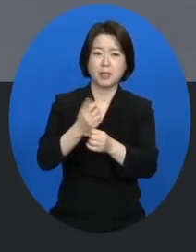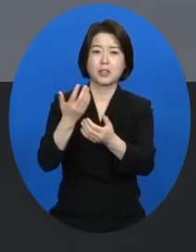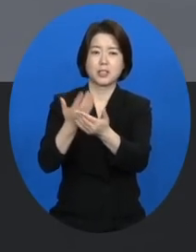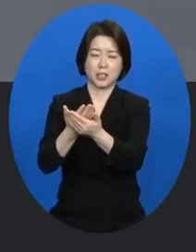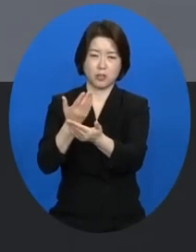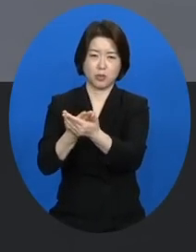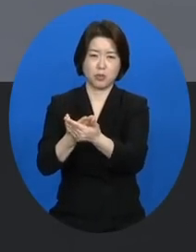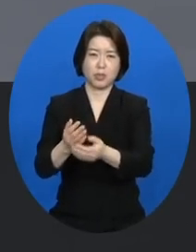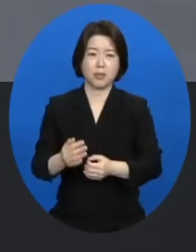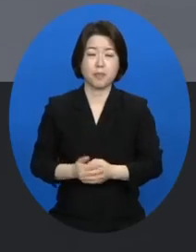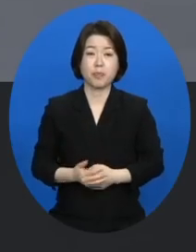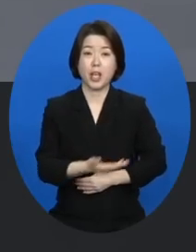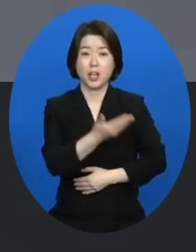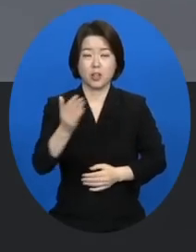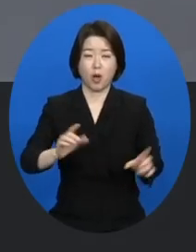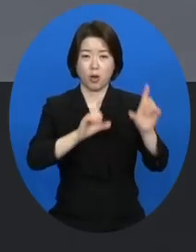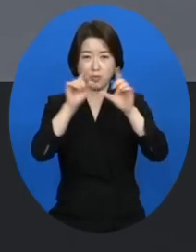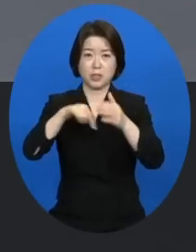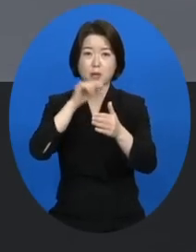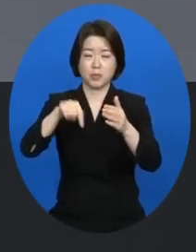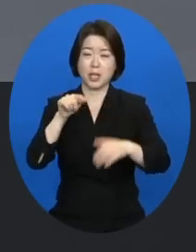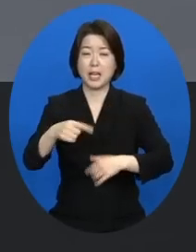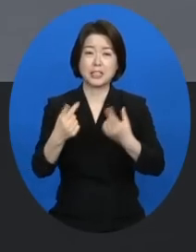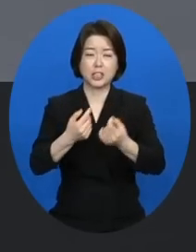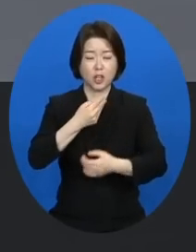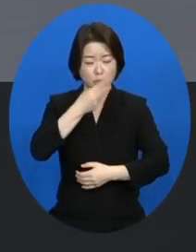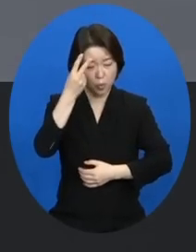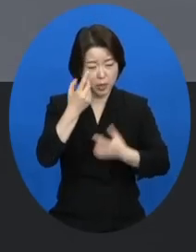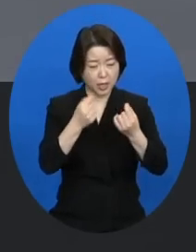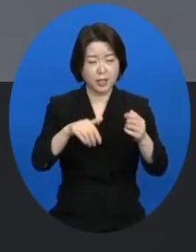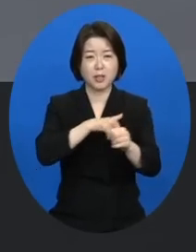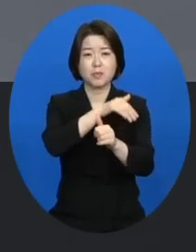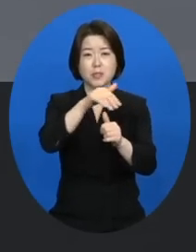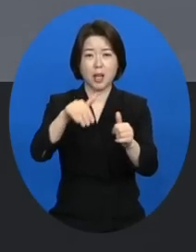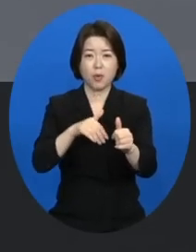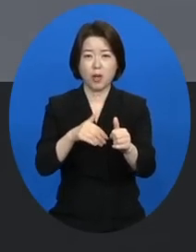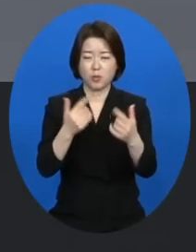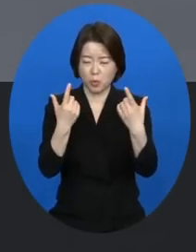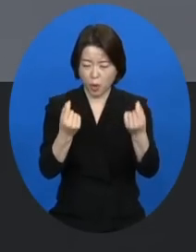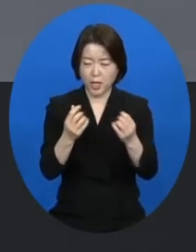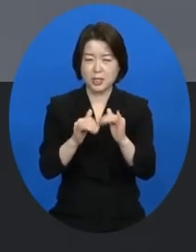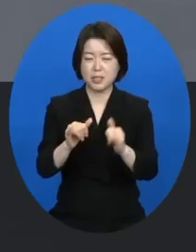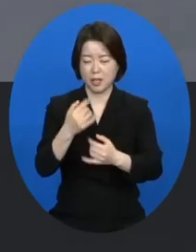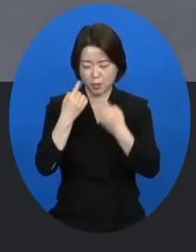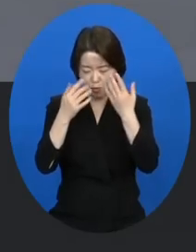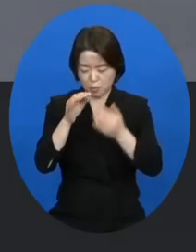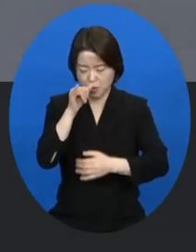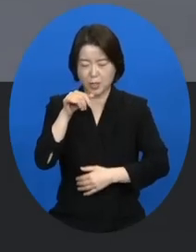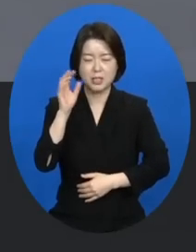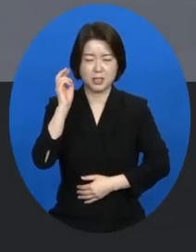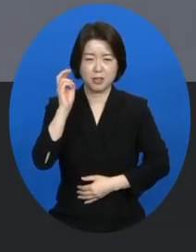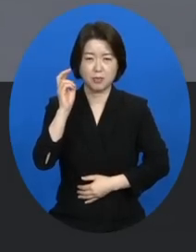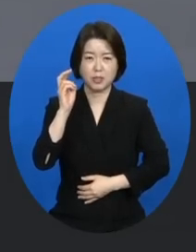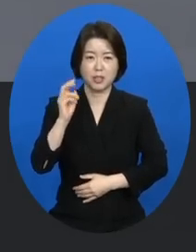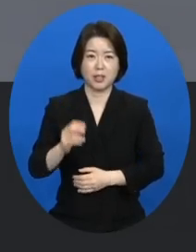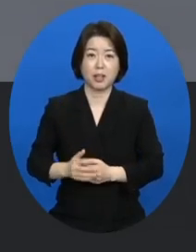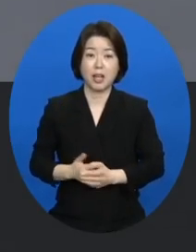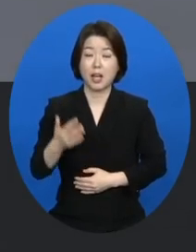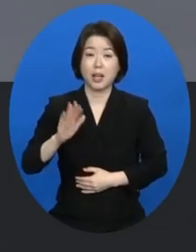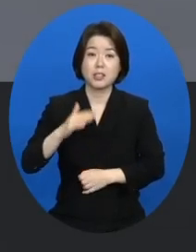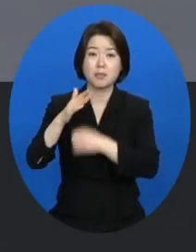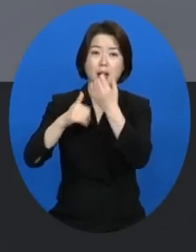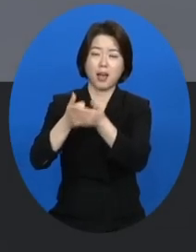주시옵소서. 여러분 삶 가운데 그런 요셉과 비슷한 상황을 겪는 분들이 분명히 이 자리에 계실 겁니다. 그러나